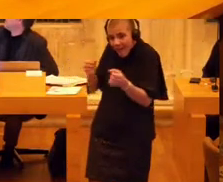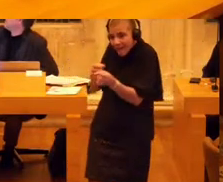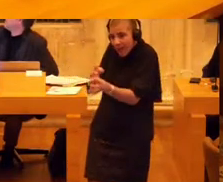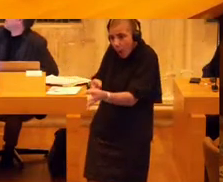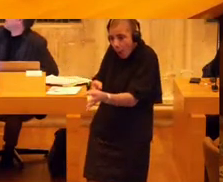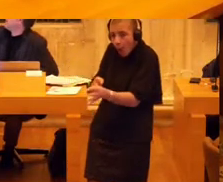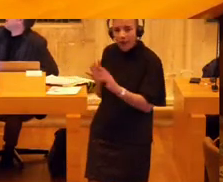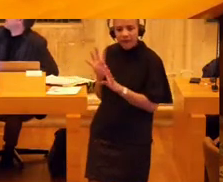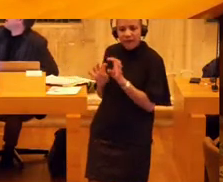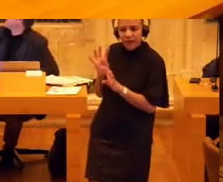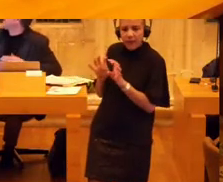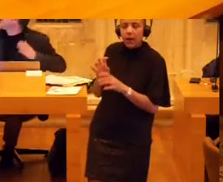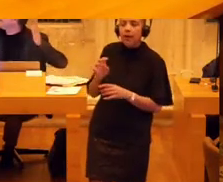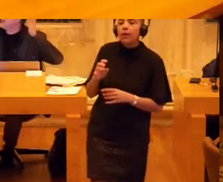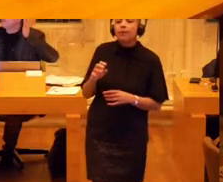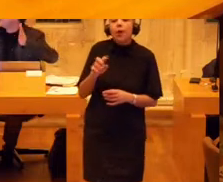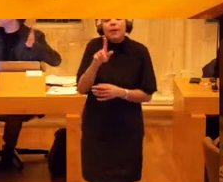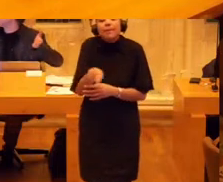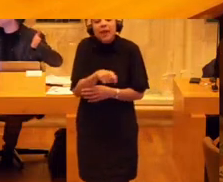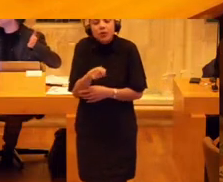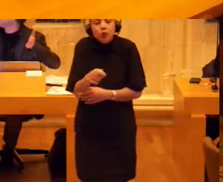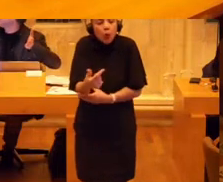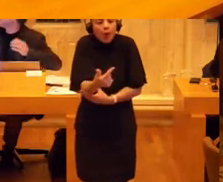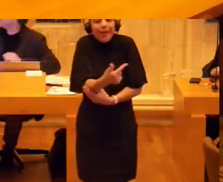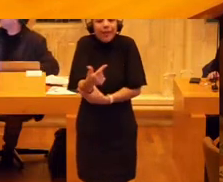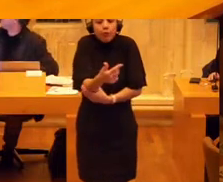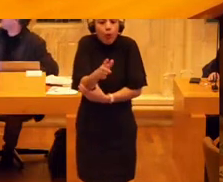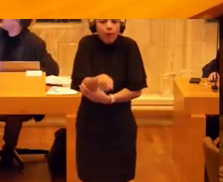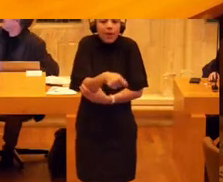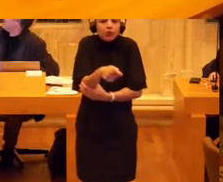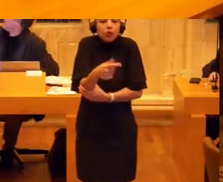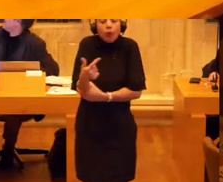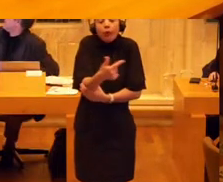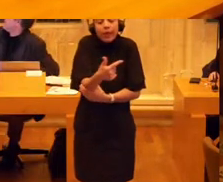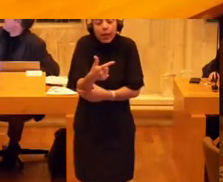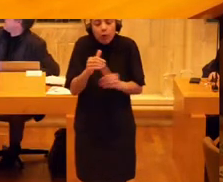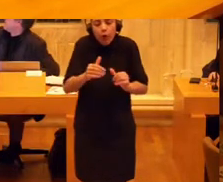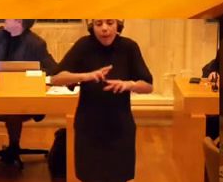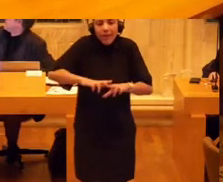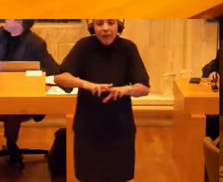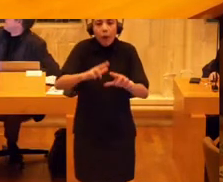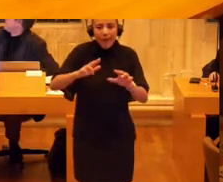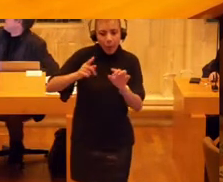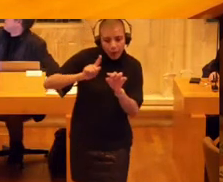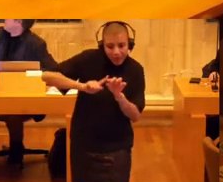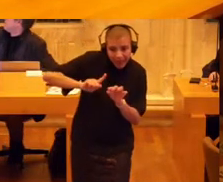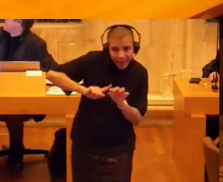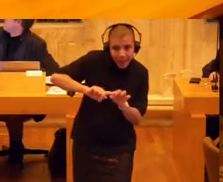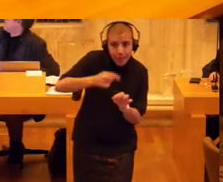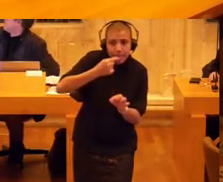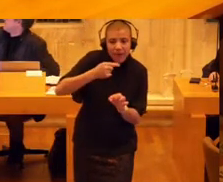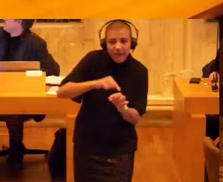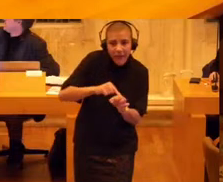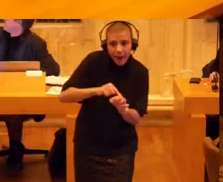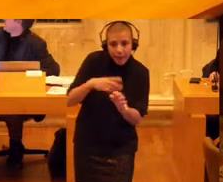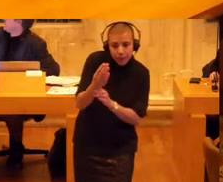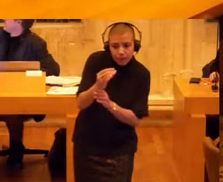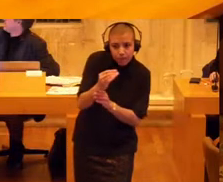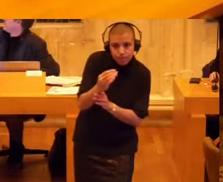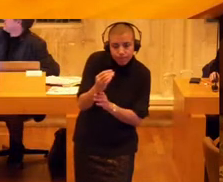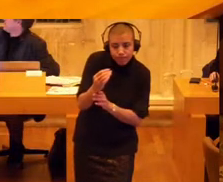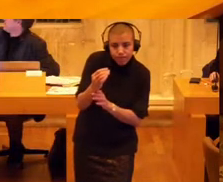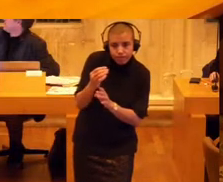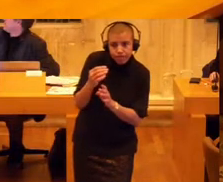ben c'est pour les deux bien sûr, mais dans les choix techniques qu'on va faire dans le détail, effectivement on va pousser le curseur un peu plus sur la mise en